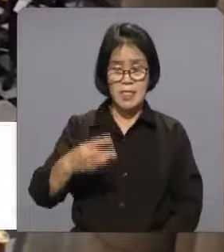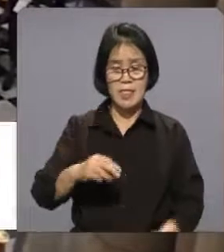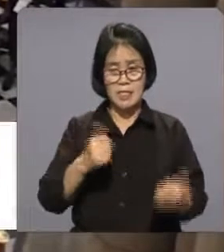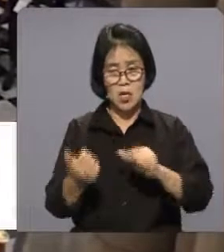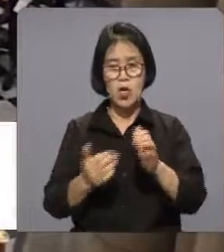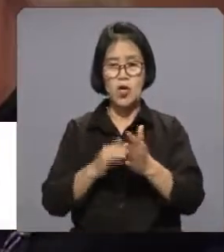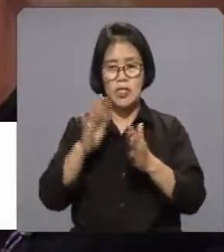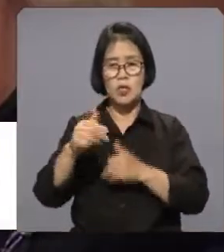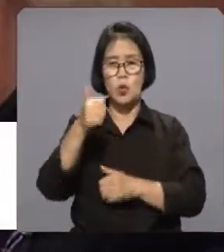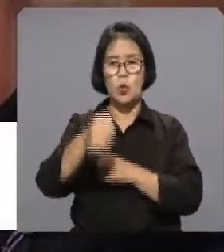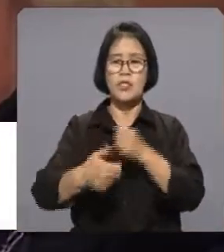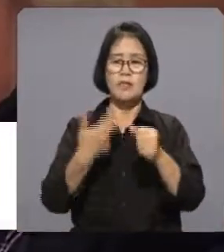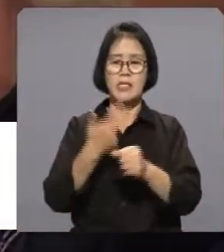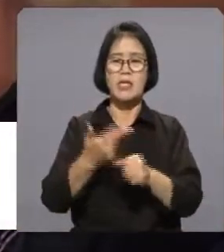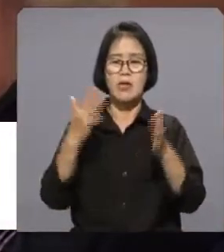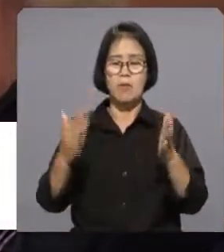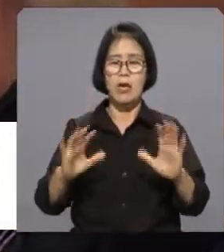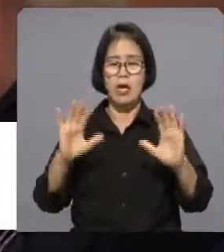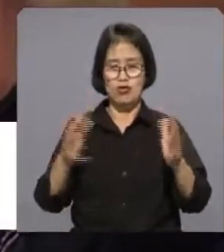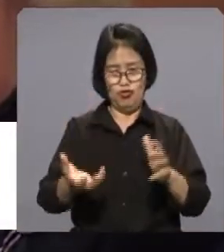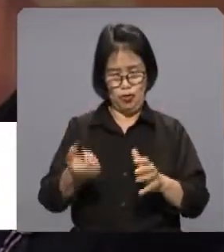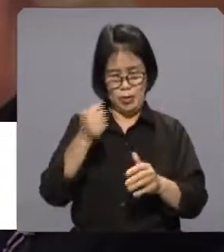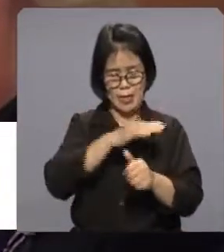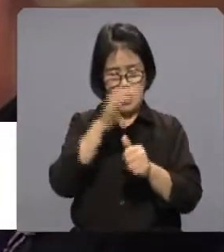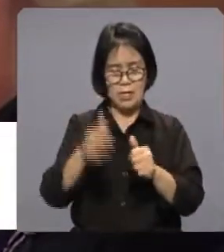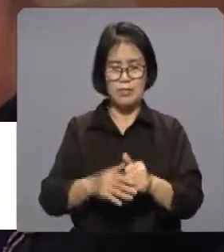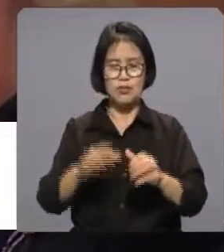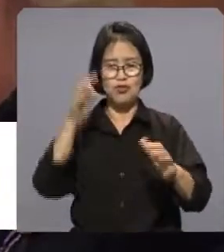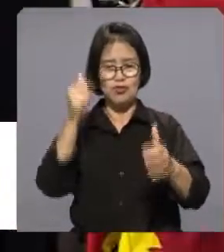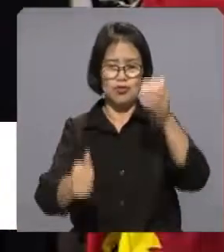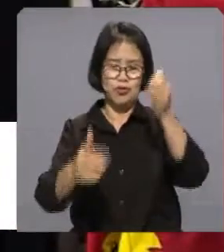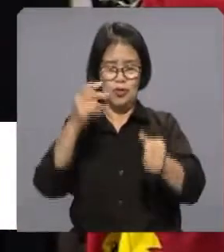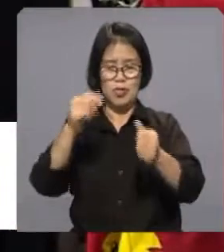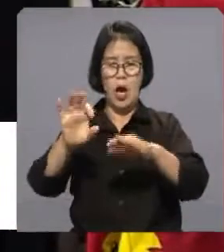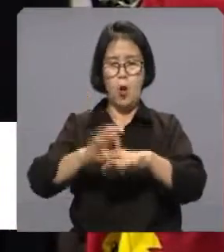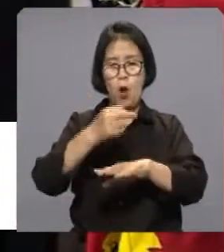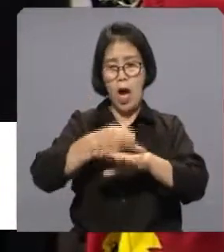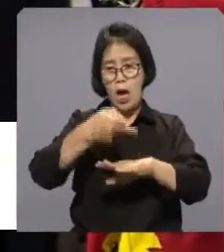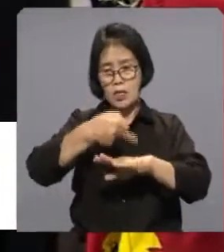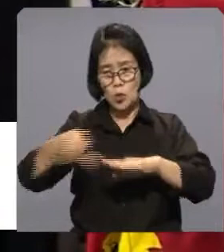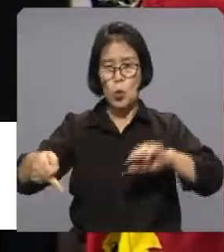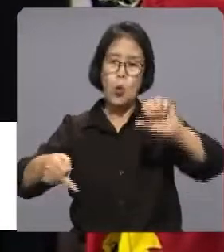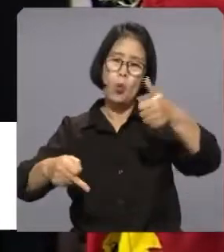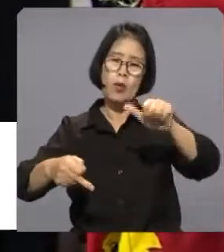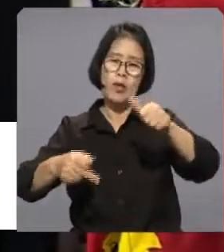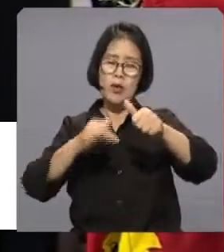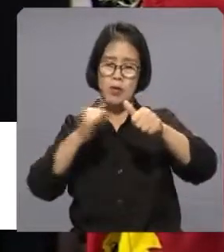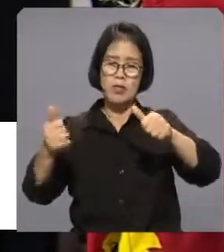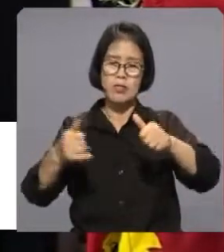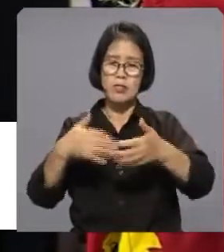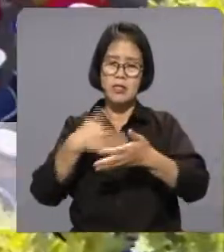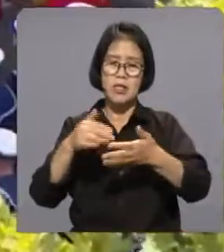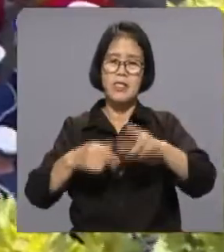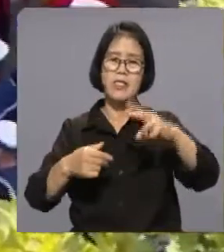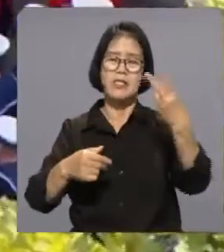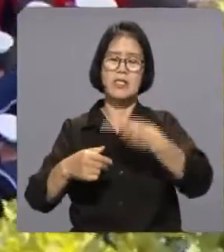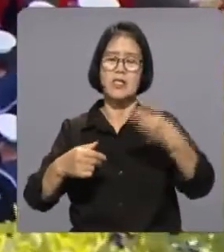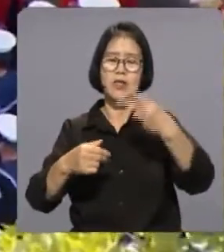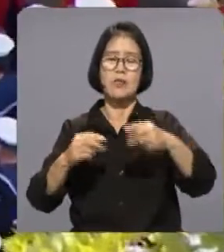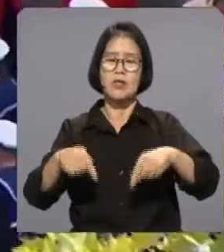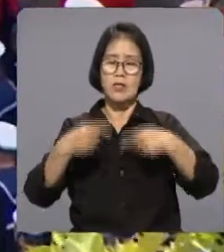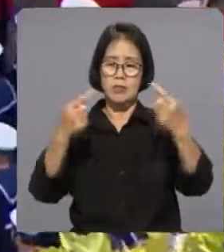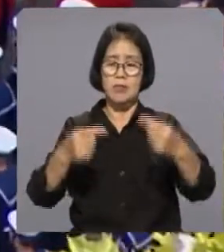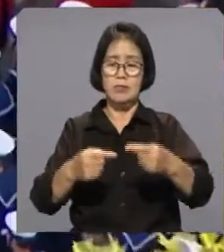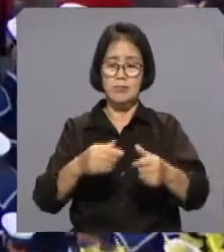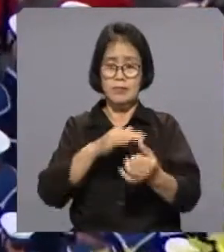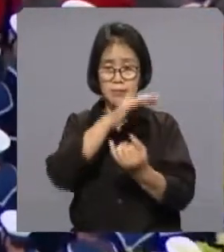국장으로 거행된 이날 장례식에는 주요국 정상과 왕족 500여 명 등 2천여 명이 참석했습니다. 장례식이